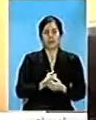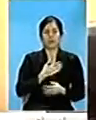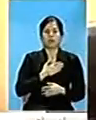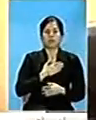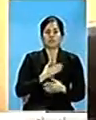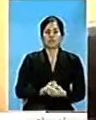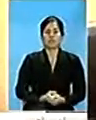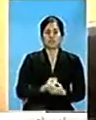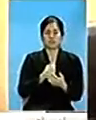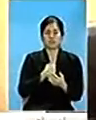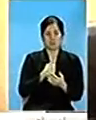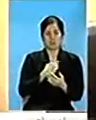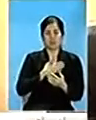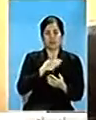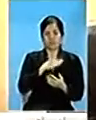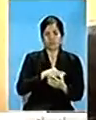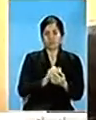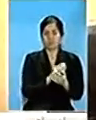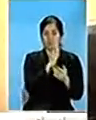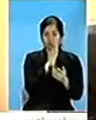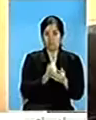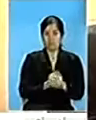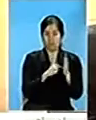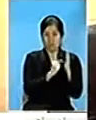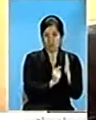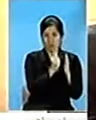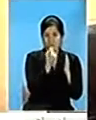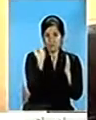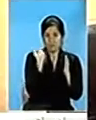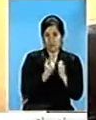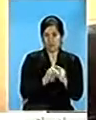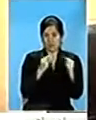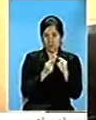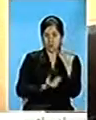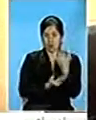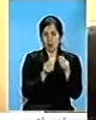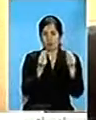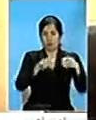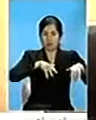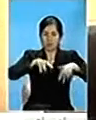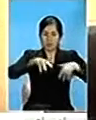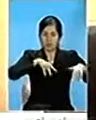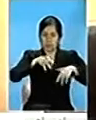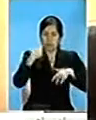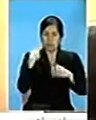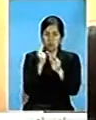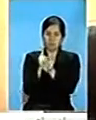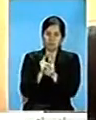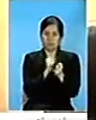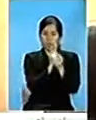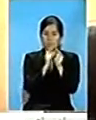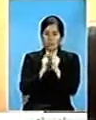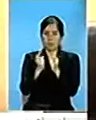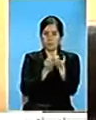าการแบบนี้ไปเรื่อยๆเป็นการปลูกฝังประชาธิปไตยให้เข้าไปอยู่ในวิถีชีวิ